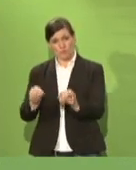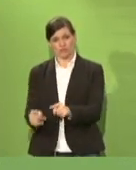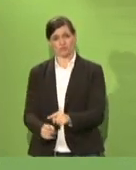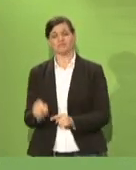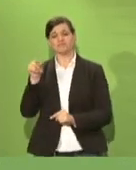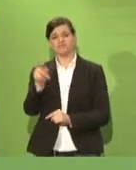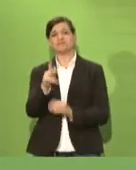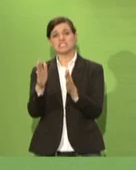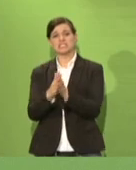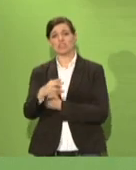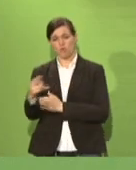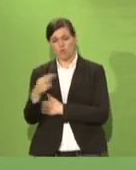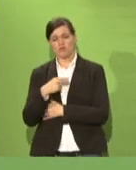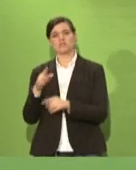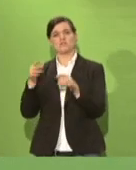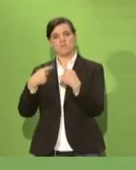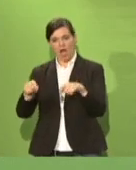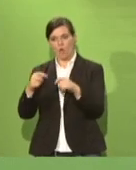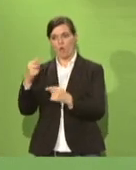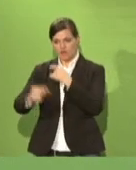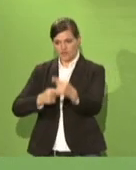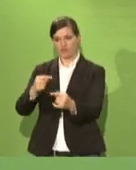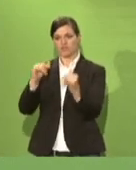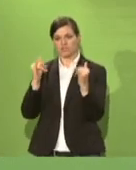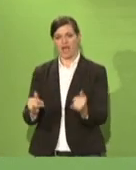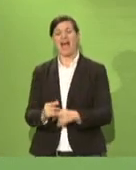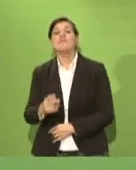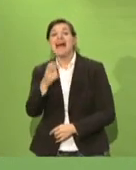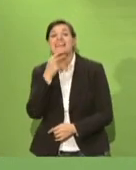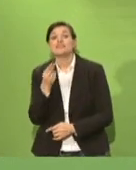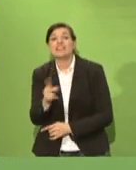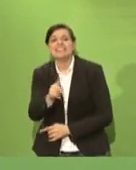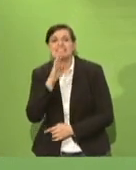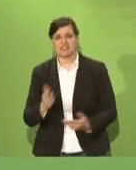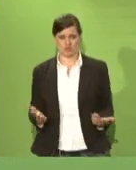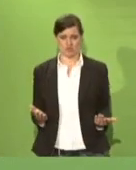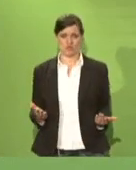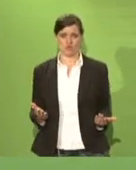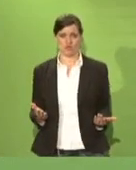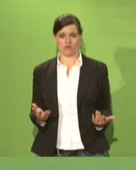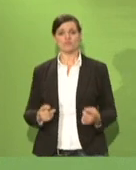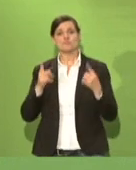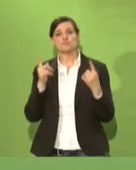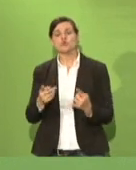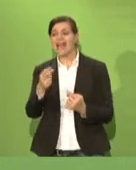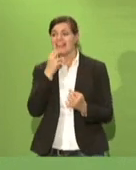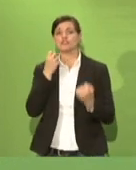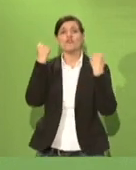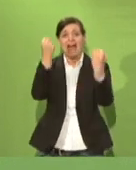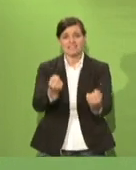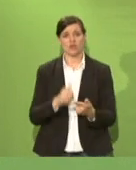dort gebaut. Aber verdammt nochmal, Elektrostecker alleine reichen nicht. Es sollen doch auch Elektrofahrzeuge